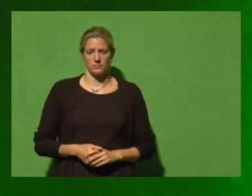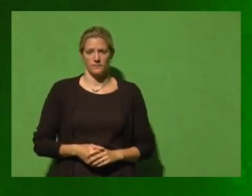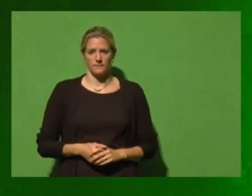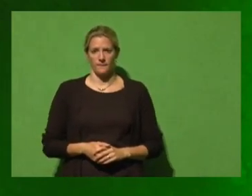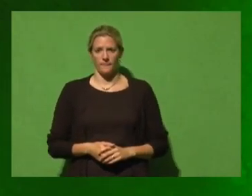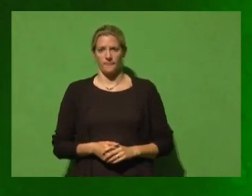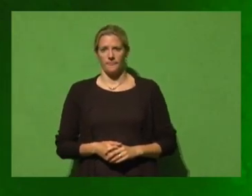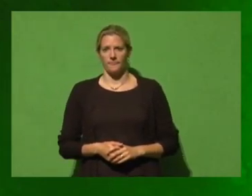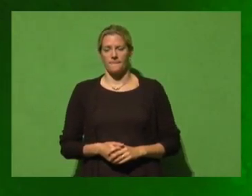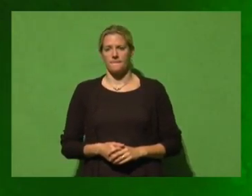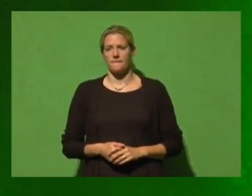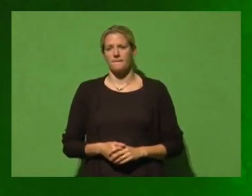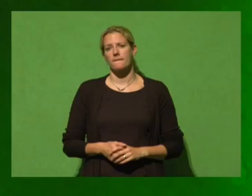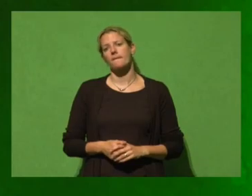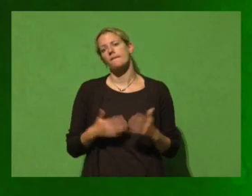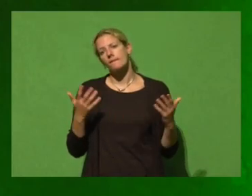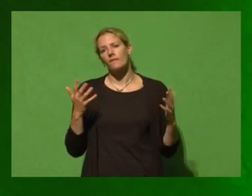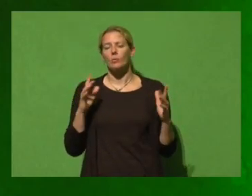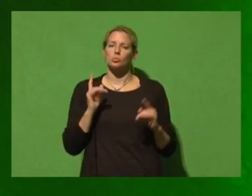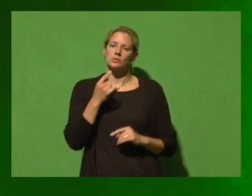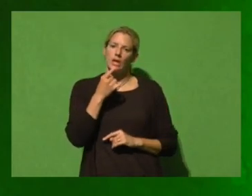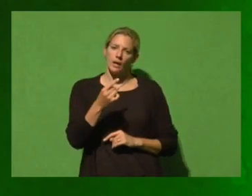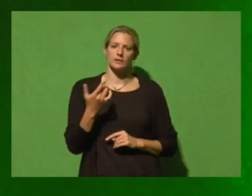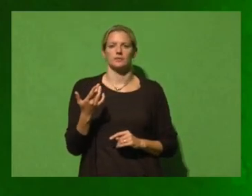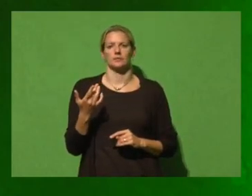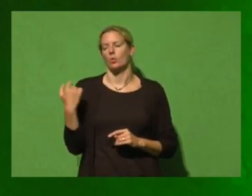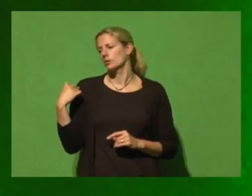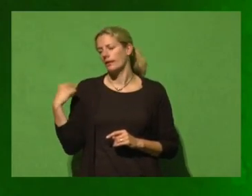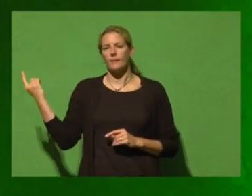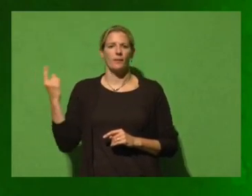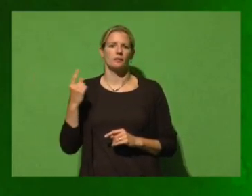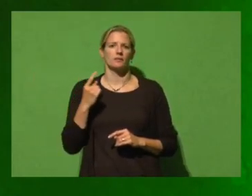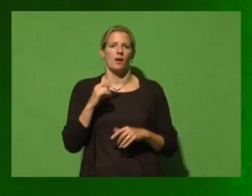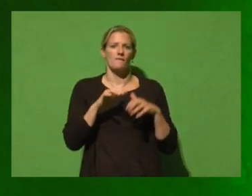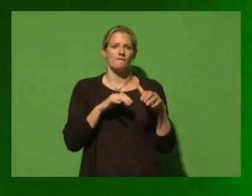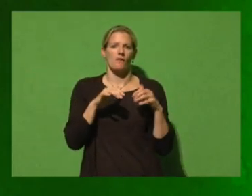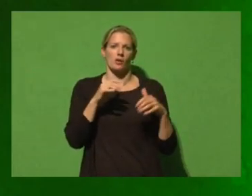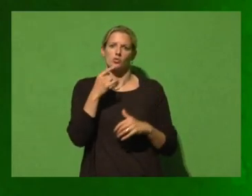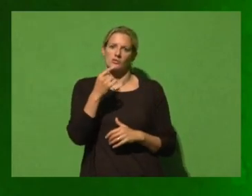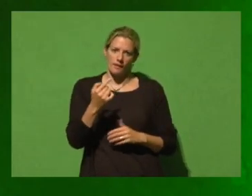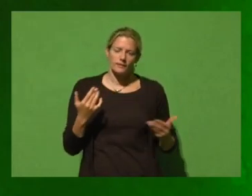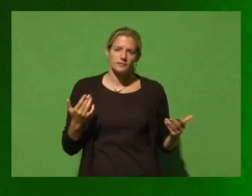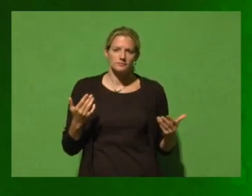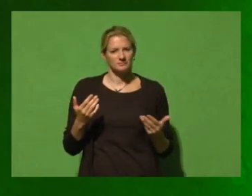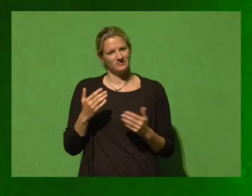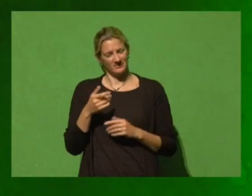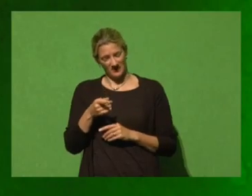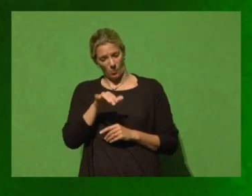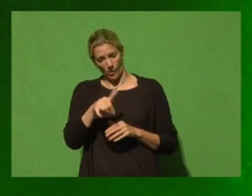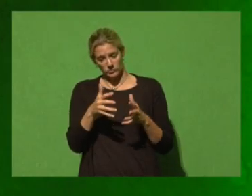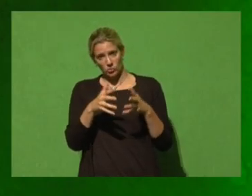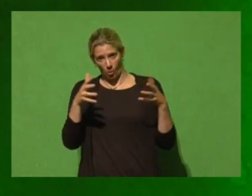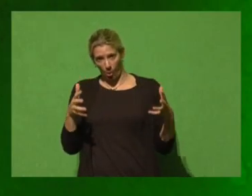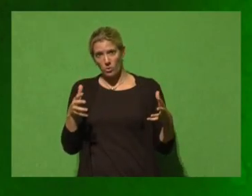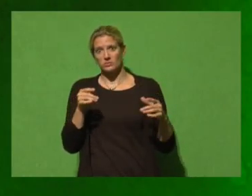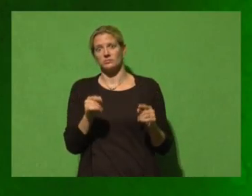Bearbeitung. Was man natürlich sagen muss, und das hat der Wolfgang eben auch schon angedeutet, ein Projekt von dieser Größenordnung ist nicht zu